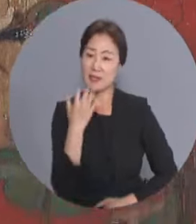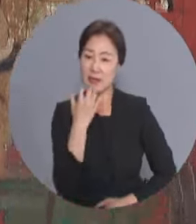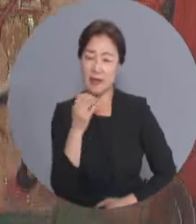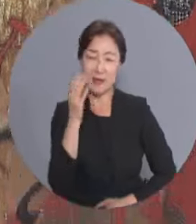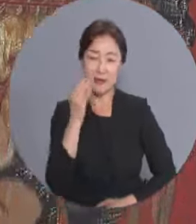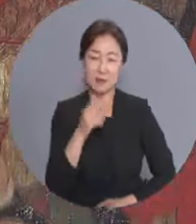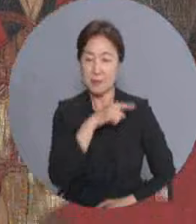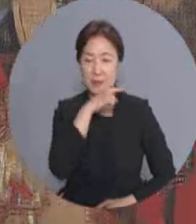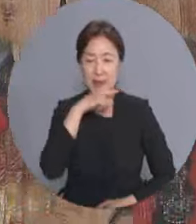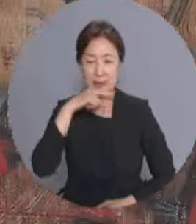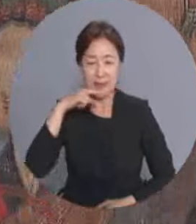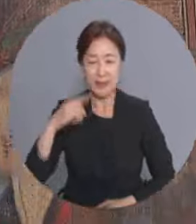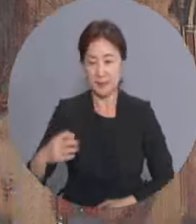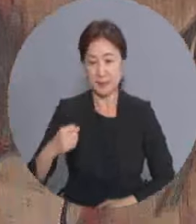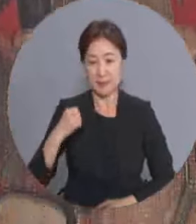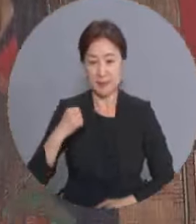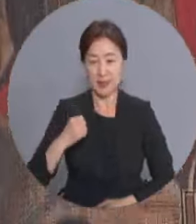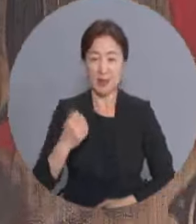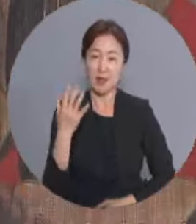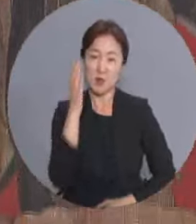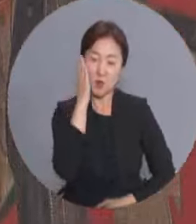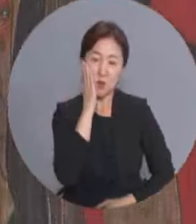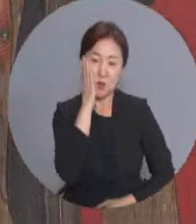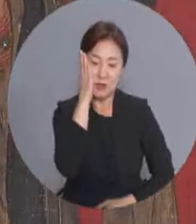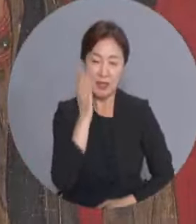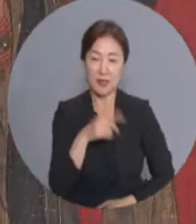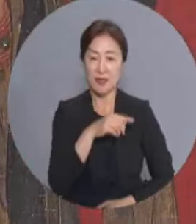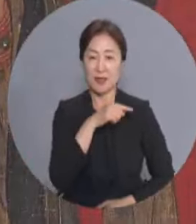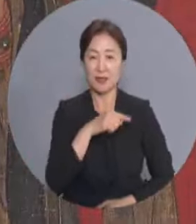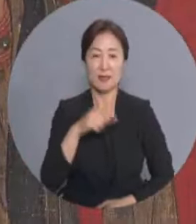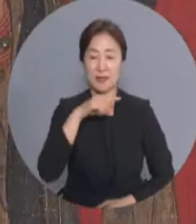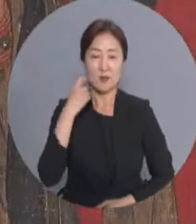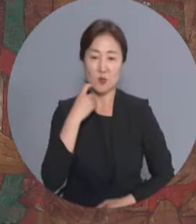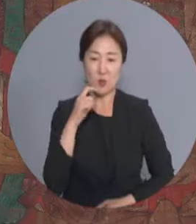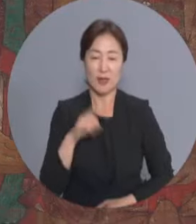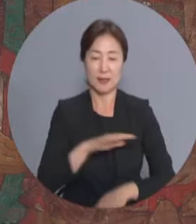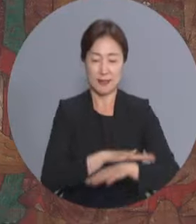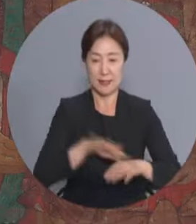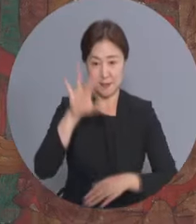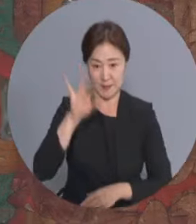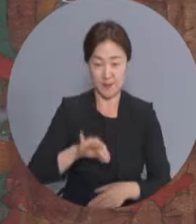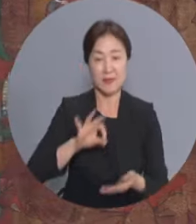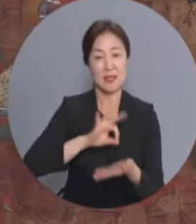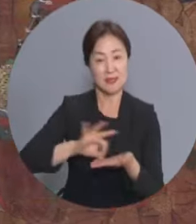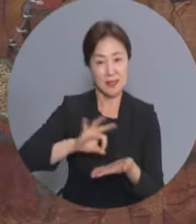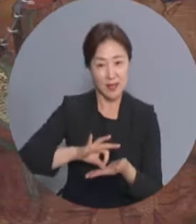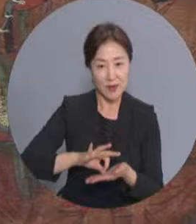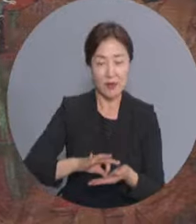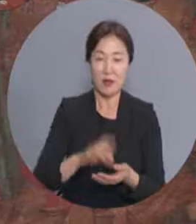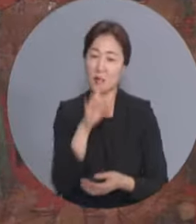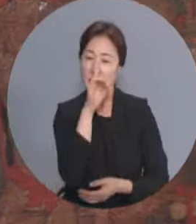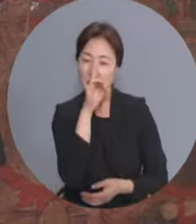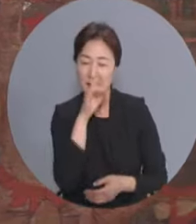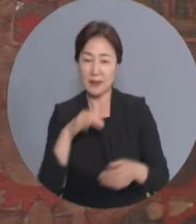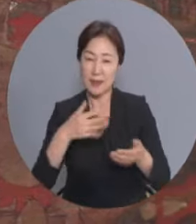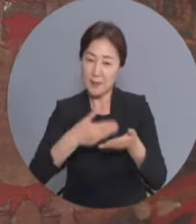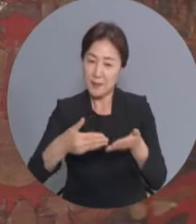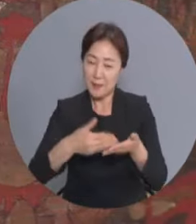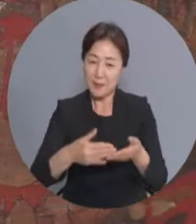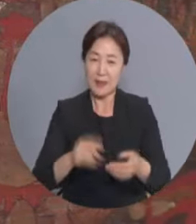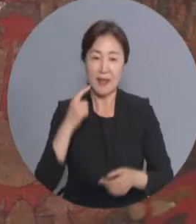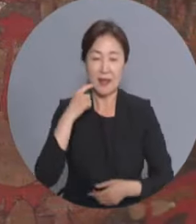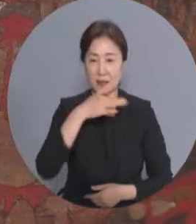붉은색이 주조를 이루면서 녹색과 황색이 어우러져 사용됐는데 대부분 개 채색돼 유려한